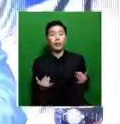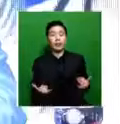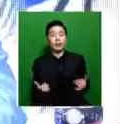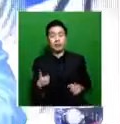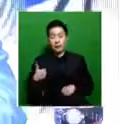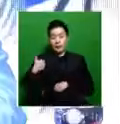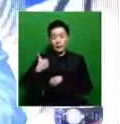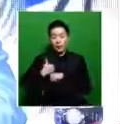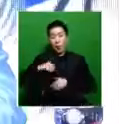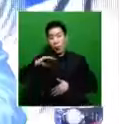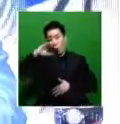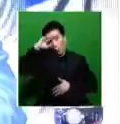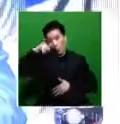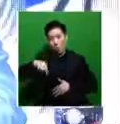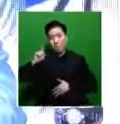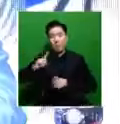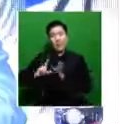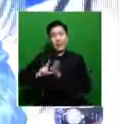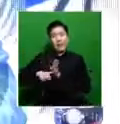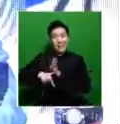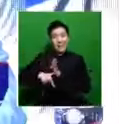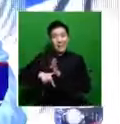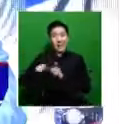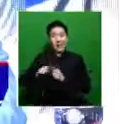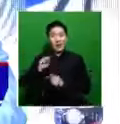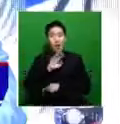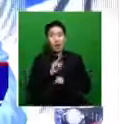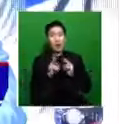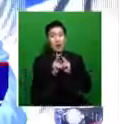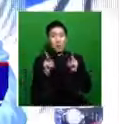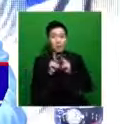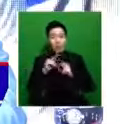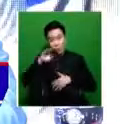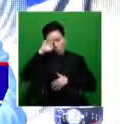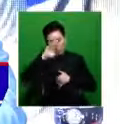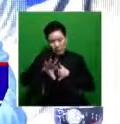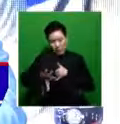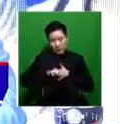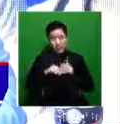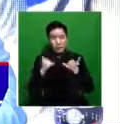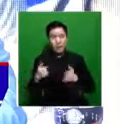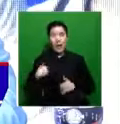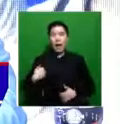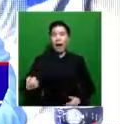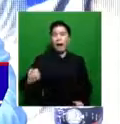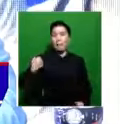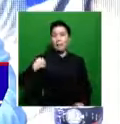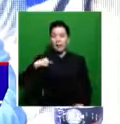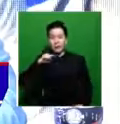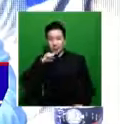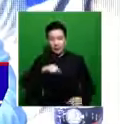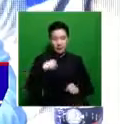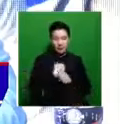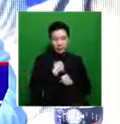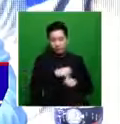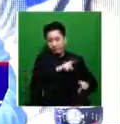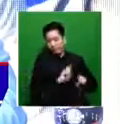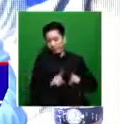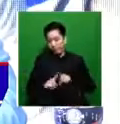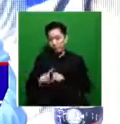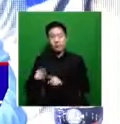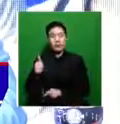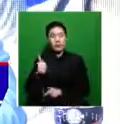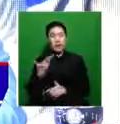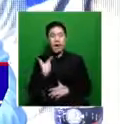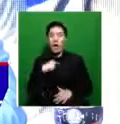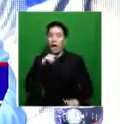านอธิบดีกรมควบคุมโรคซึ่งเป็นเลขานุการของคณะกรรมการโรคติดต่อแห่งชาติเนี่ยท่านมีอำนาจในฐานะเจ้าพนักงานนะครับ